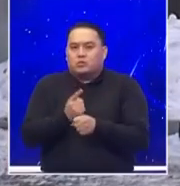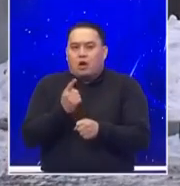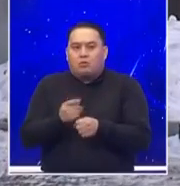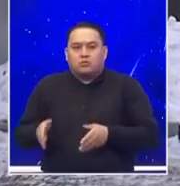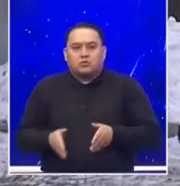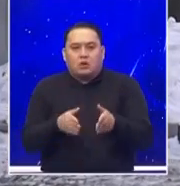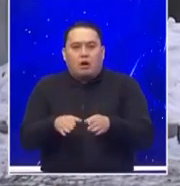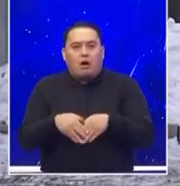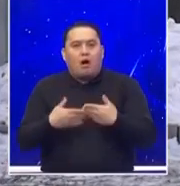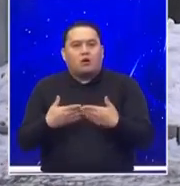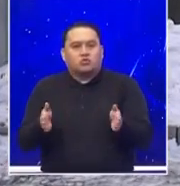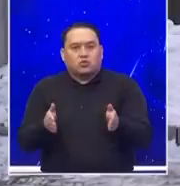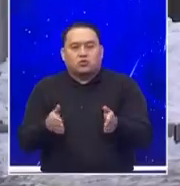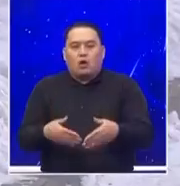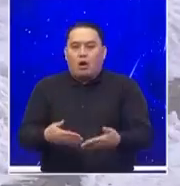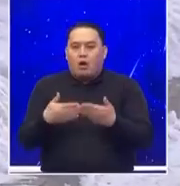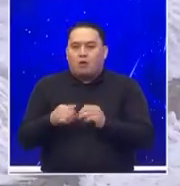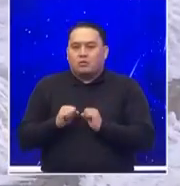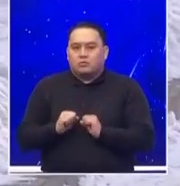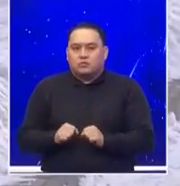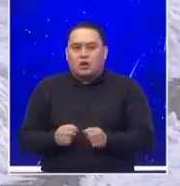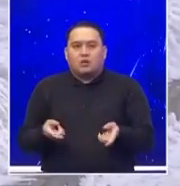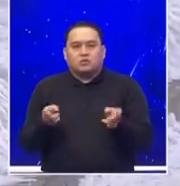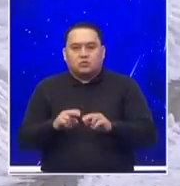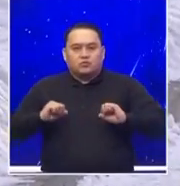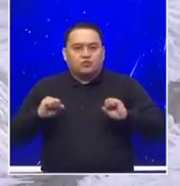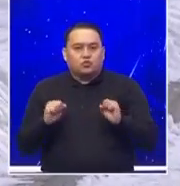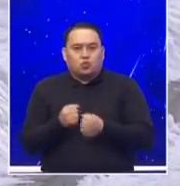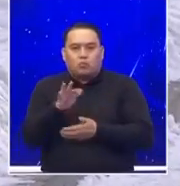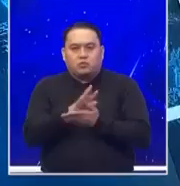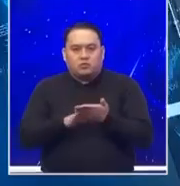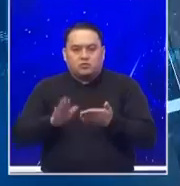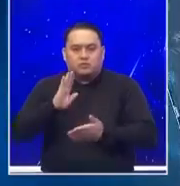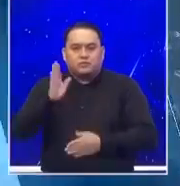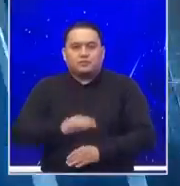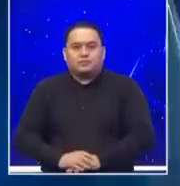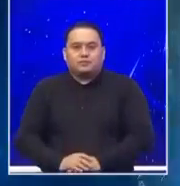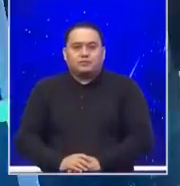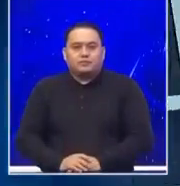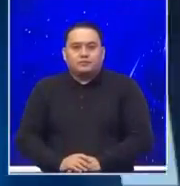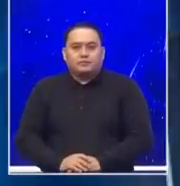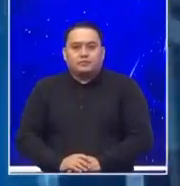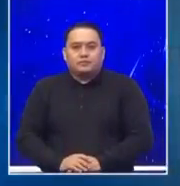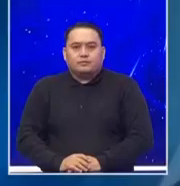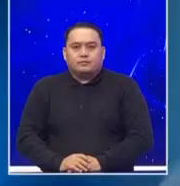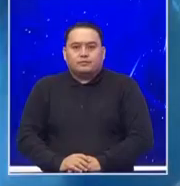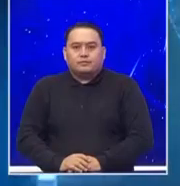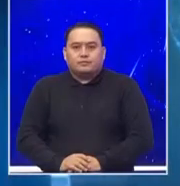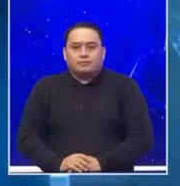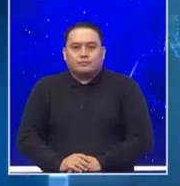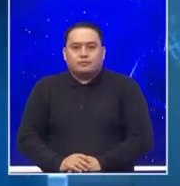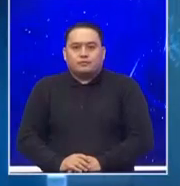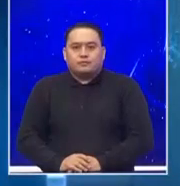ашық, дегенмен сақтықта қорлық жоқ. Болжам бойынша қатты аяздар апта соңына дейін сақталады. Елдана Сәрсенбаева, Хабит Хабдырахманов, Жетісу